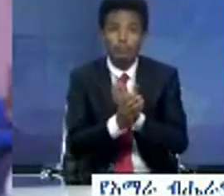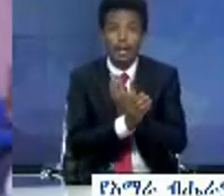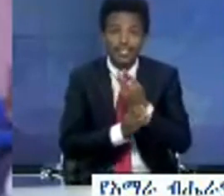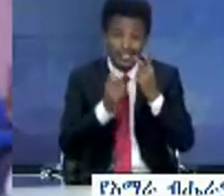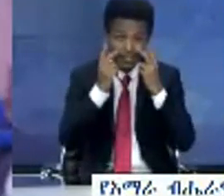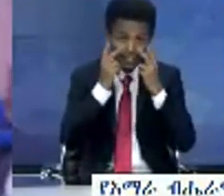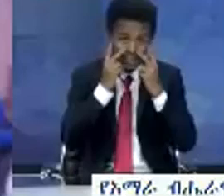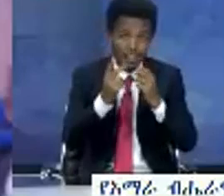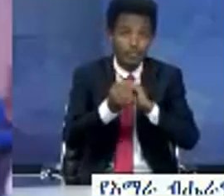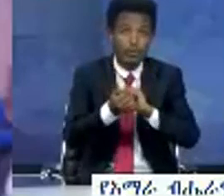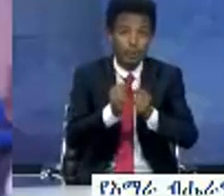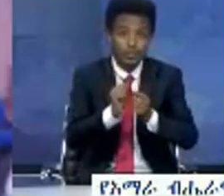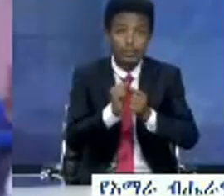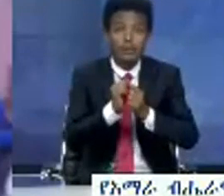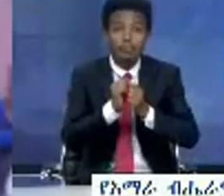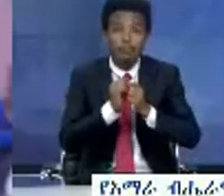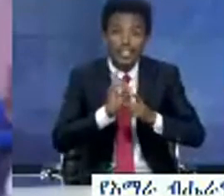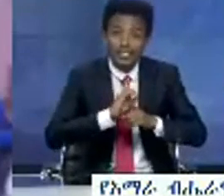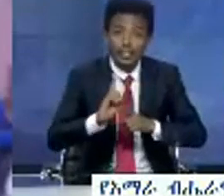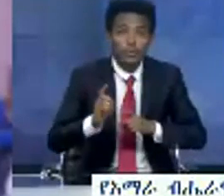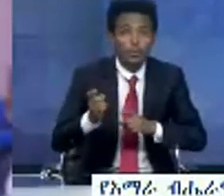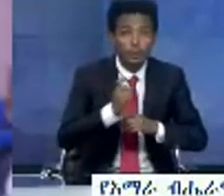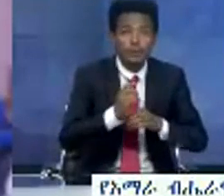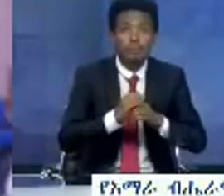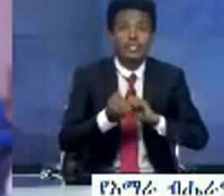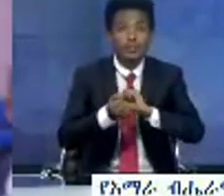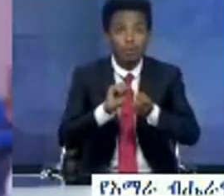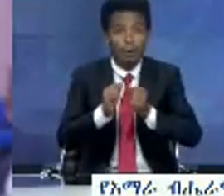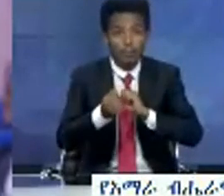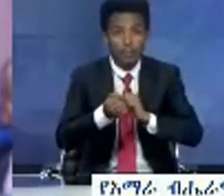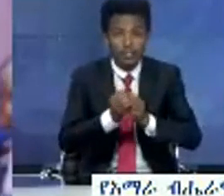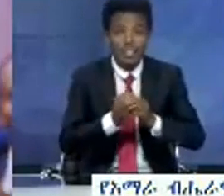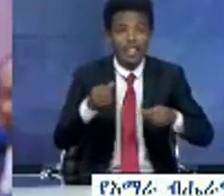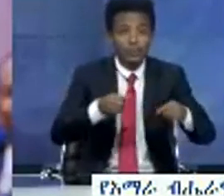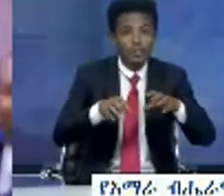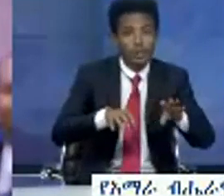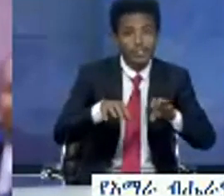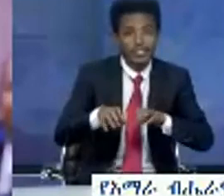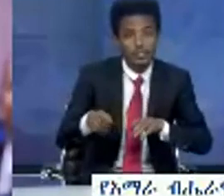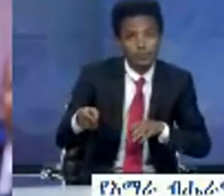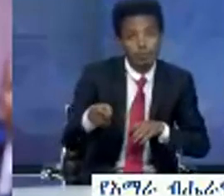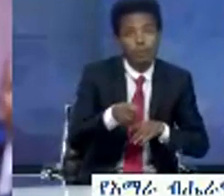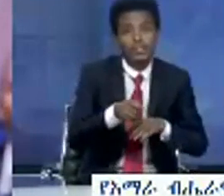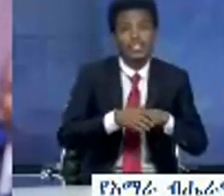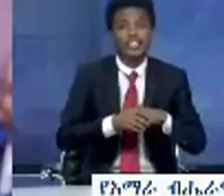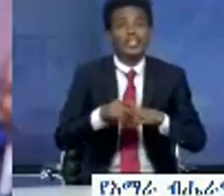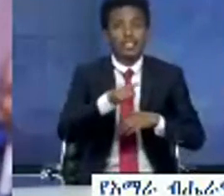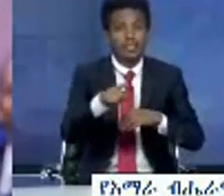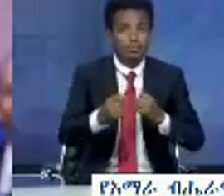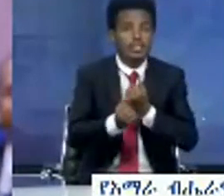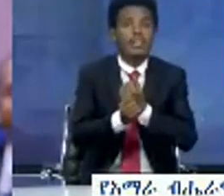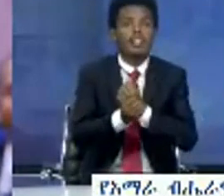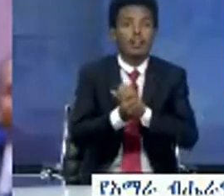ለውጥ በቀጥታም ይሁን በተዘዋዋሪ መንገድ አስተዋጽኦ ያበረከታችሁበት ስለሆነ እናንተም የለውጡ